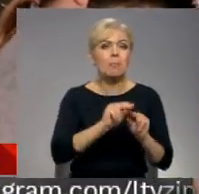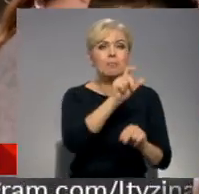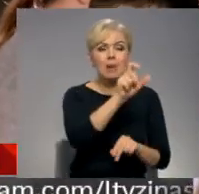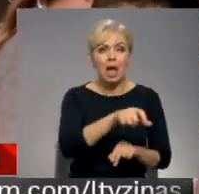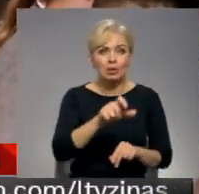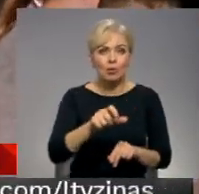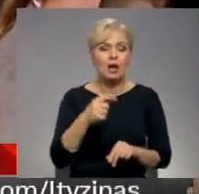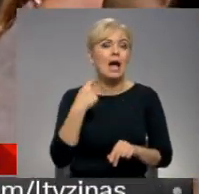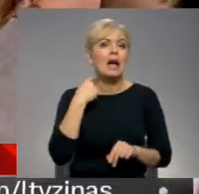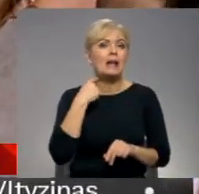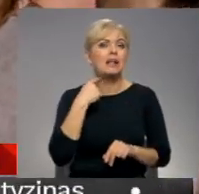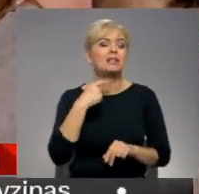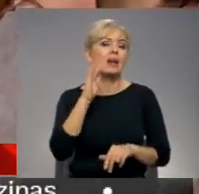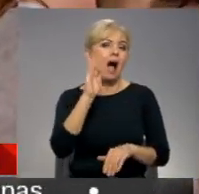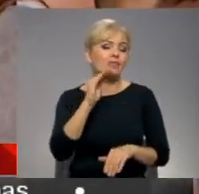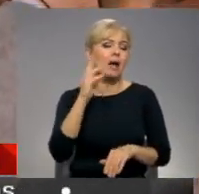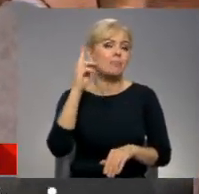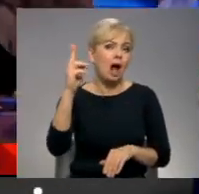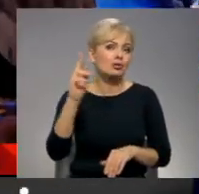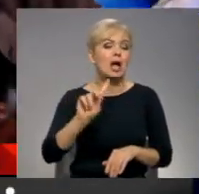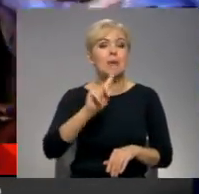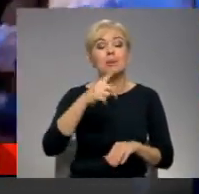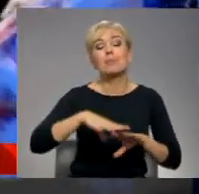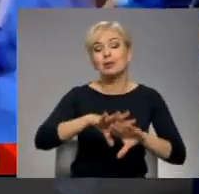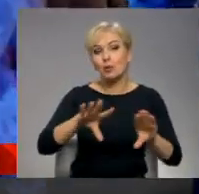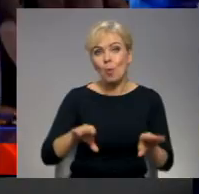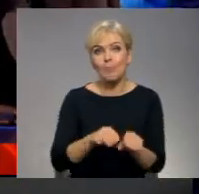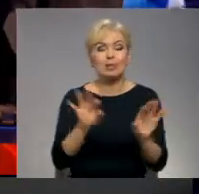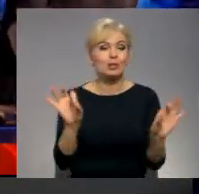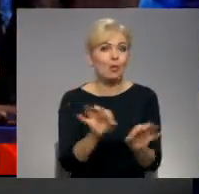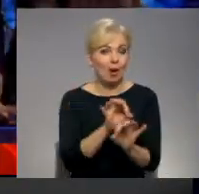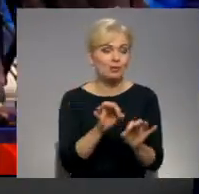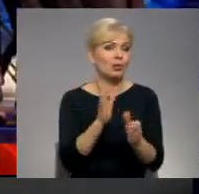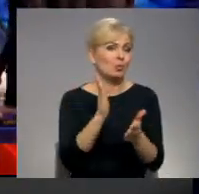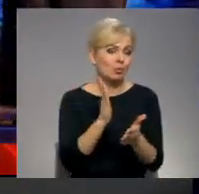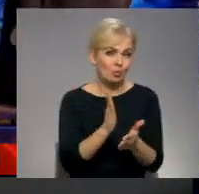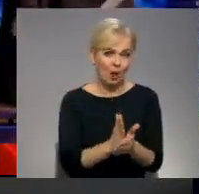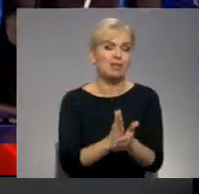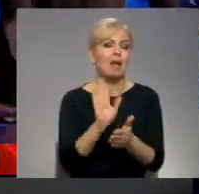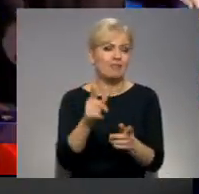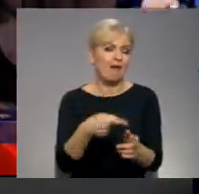gan rīdzinieki atvadījās ar pārliecību, ka pirmais kopīgais koncerts noteikti nepaliks